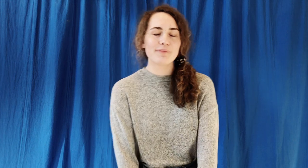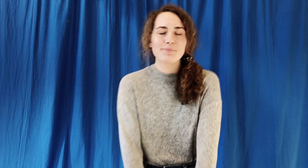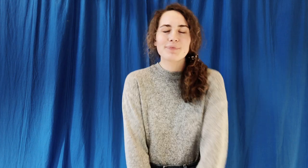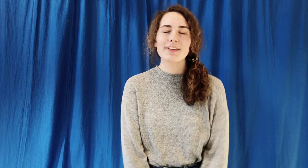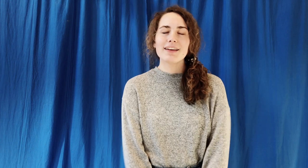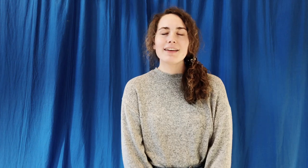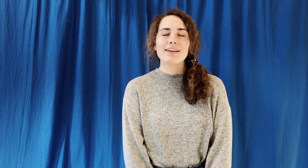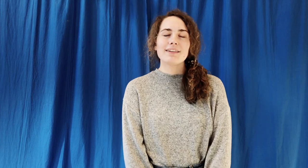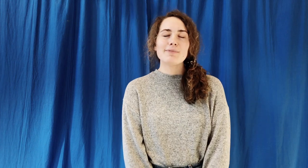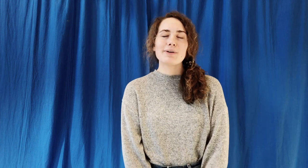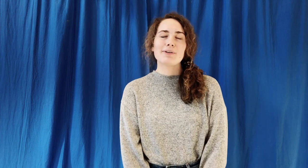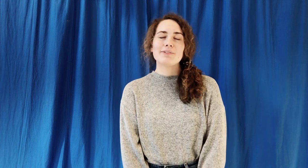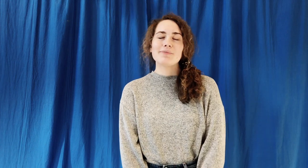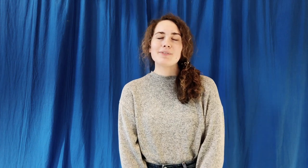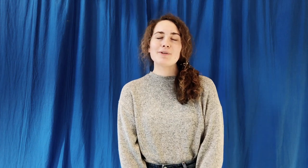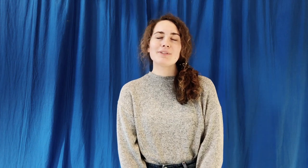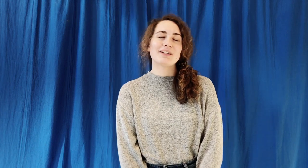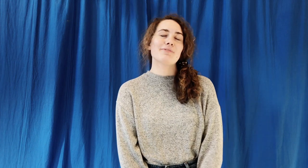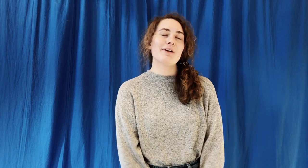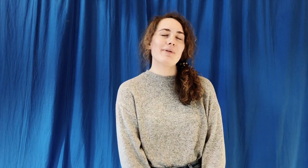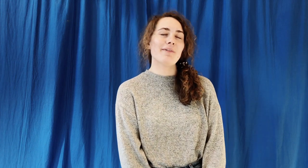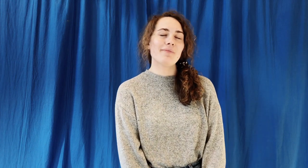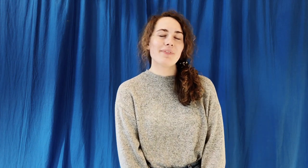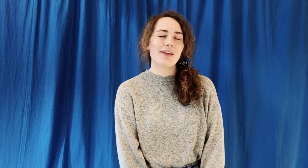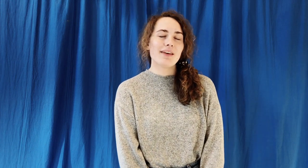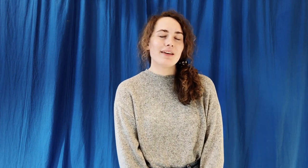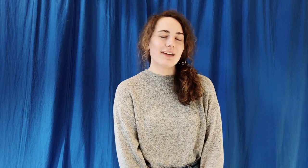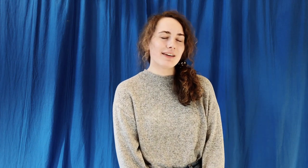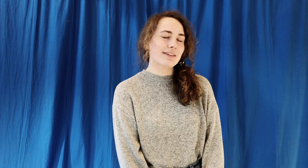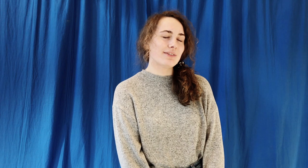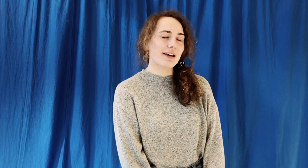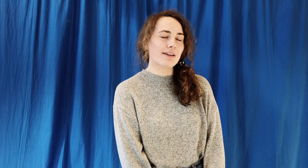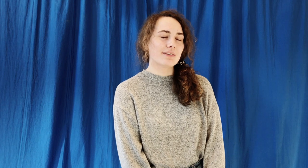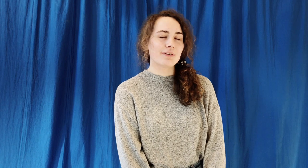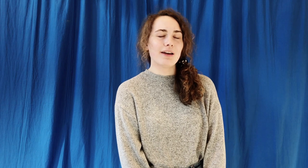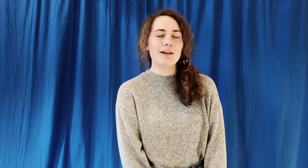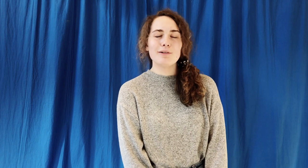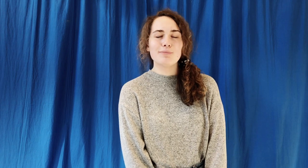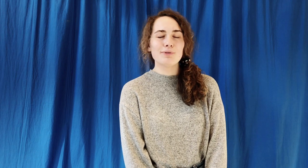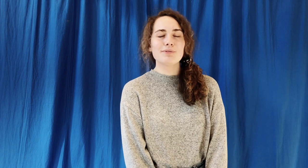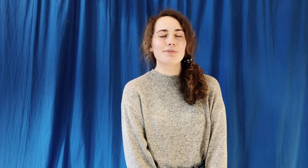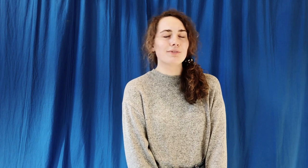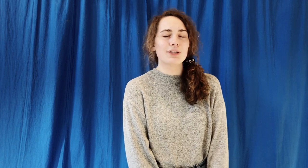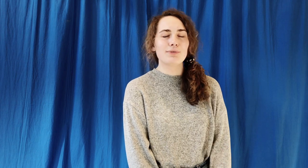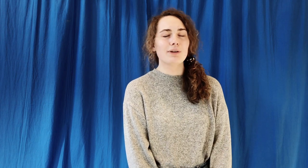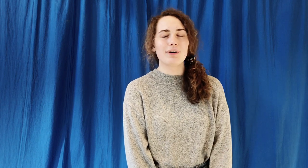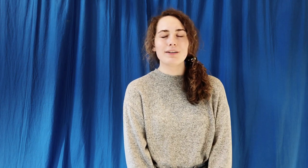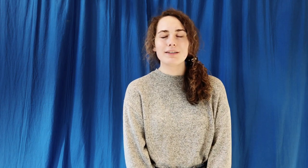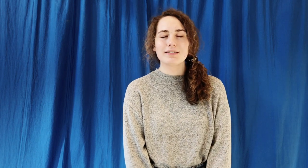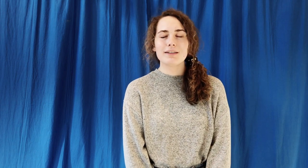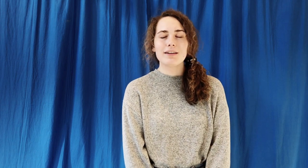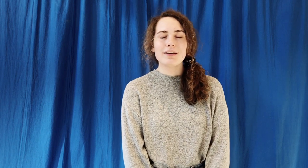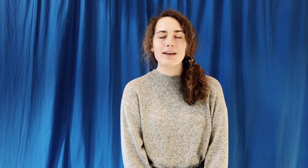sagen. Lieber Gott, du bist echt wunderbar. Danke, dass du die Erde so hell, bunt und wunderschön